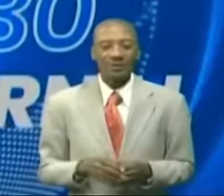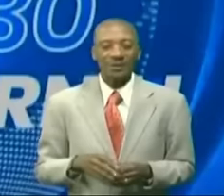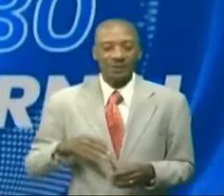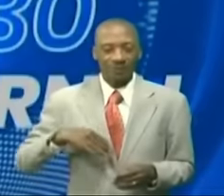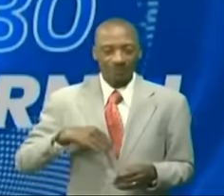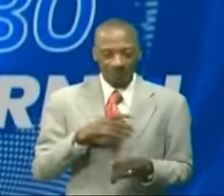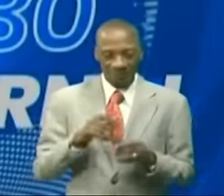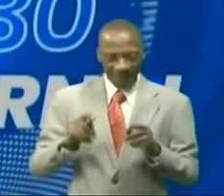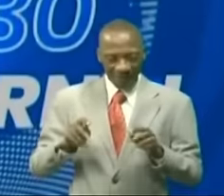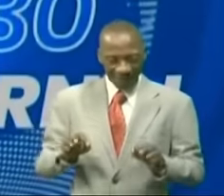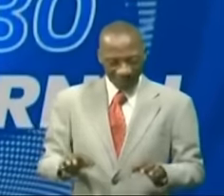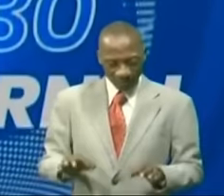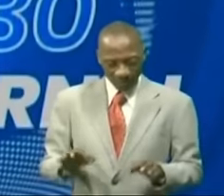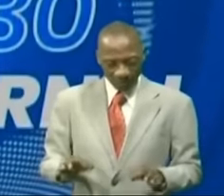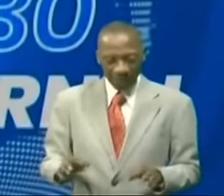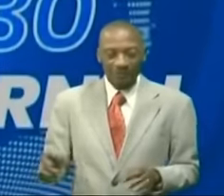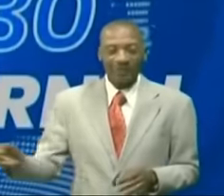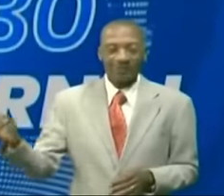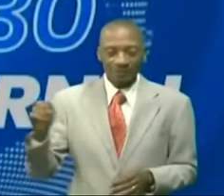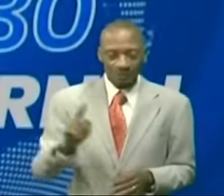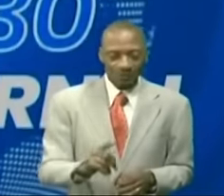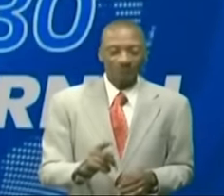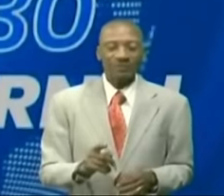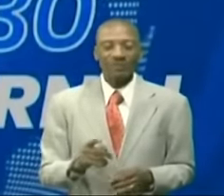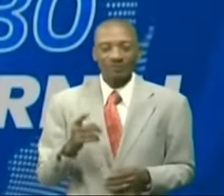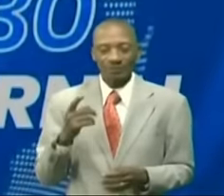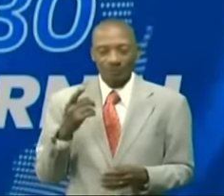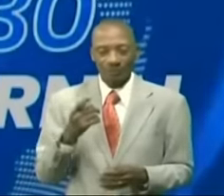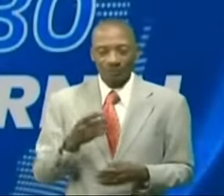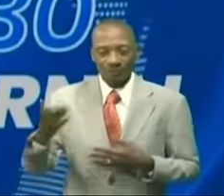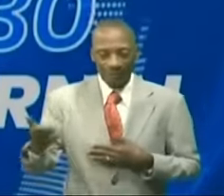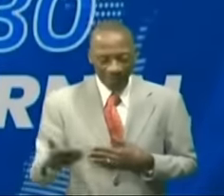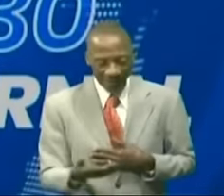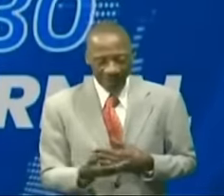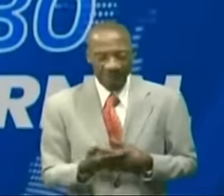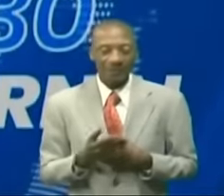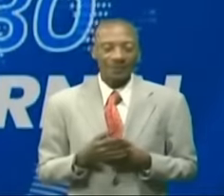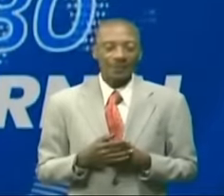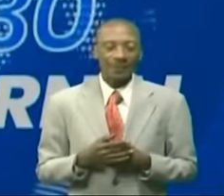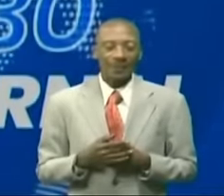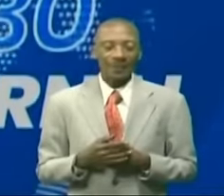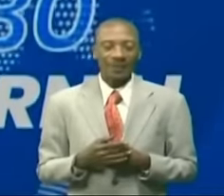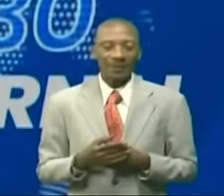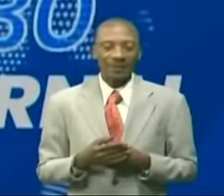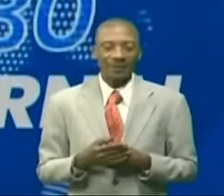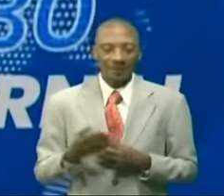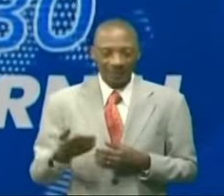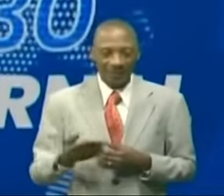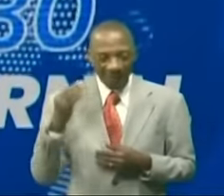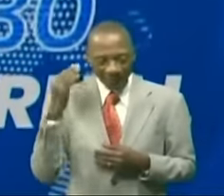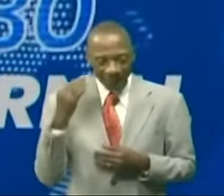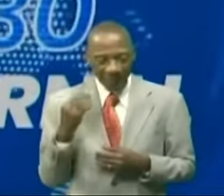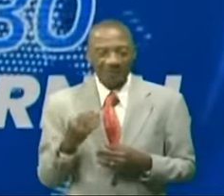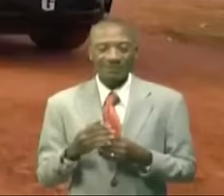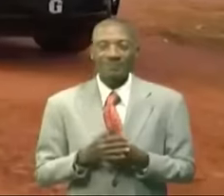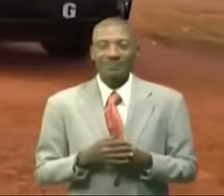territoriale et des entités territoriales décentralisées a été organisée. La rencontre a été présidée par le gouverneur de